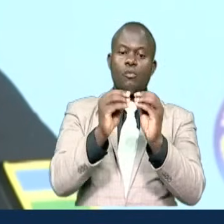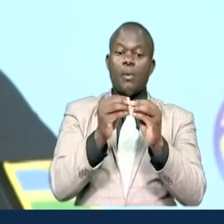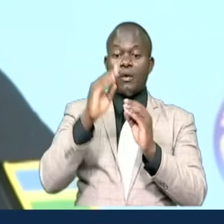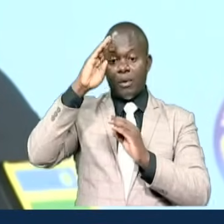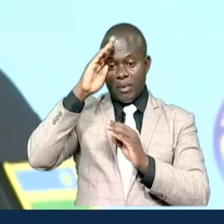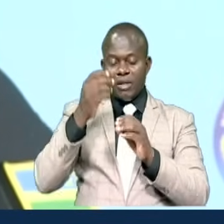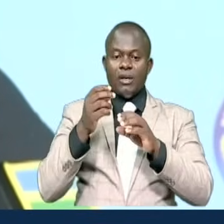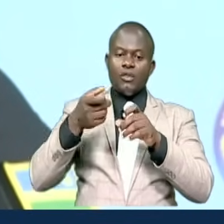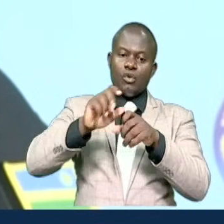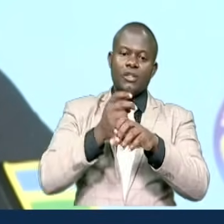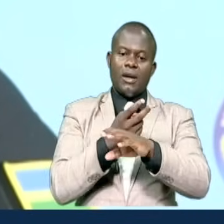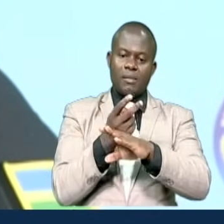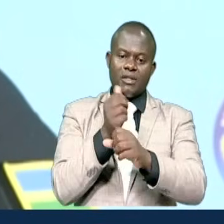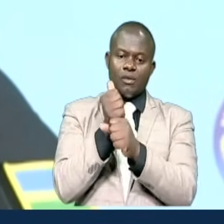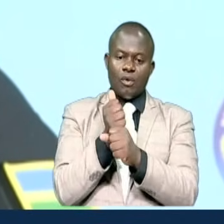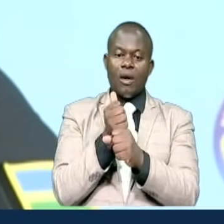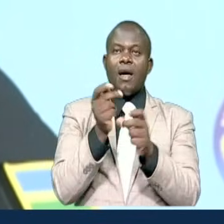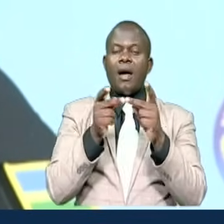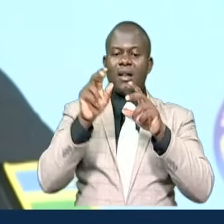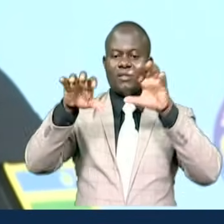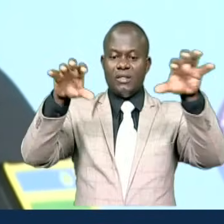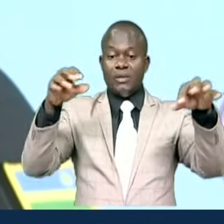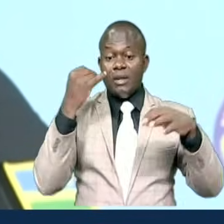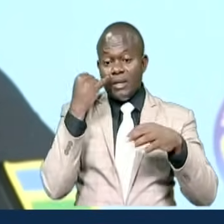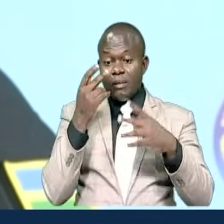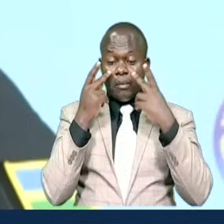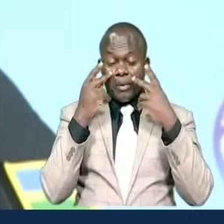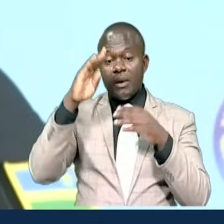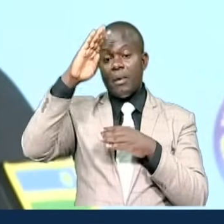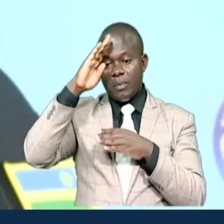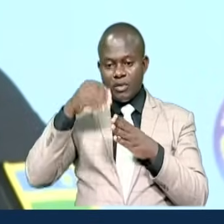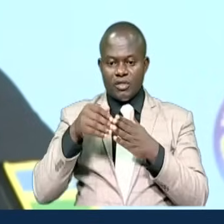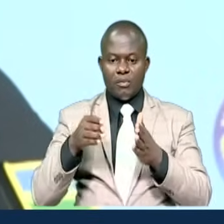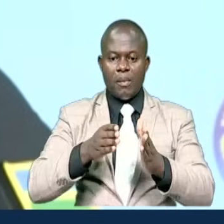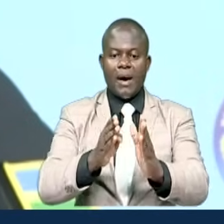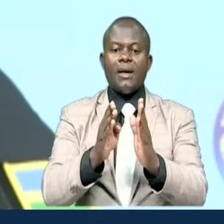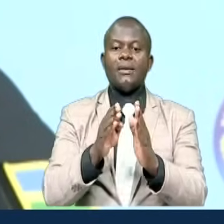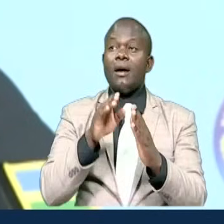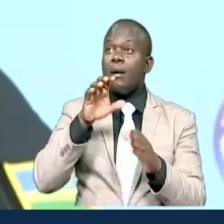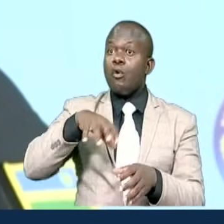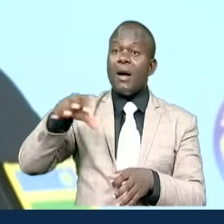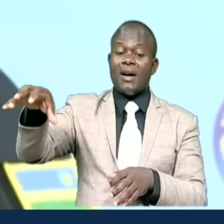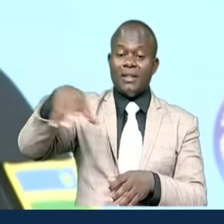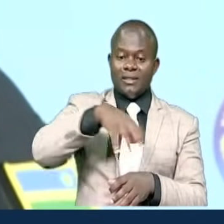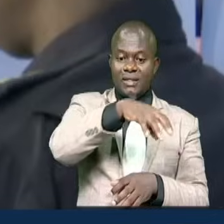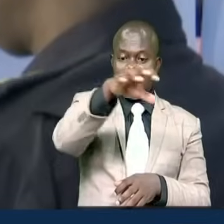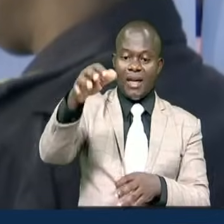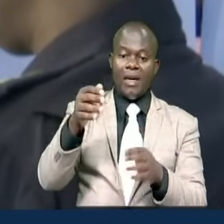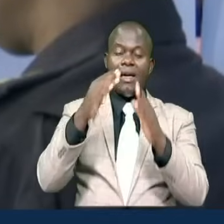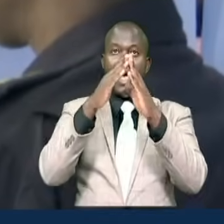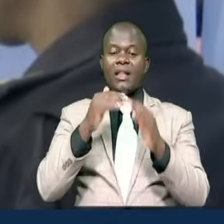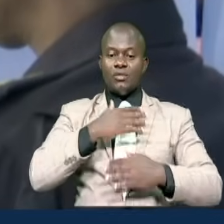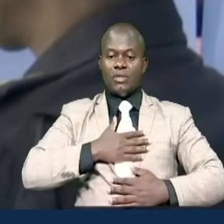tukongera amasaha yo gukora ahantu hirya no hino. Nimubona abapolisi mu muhanda, mu makaritsiye se, hari inzu